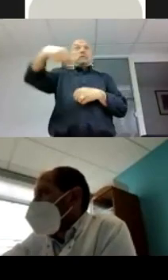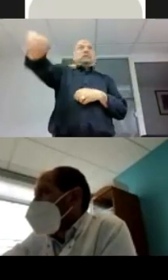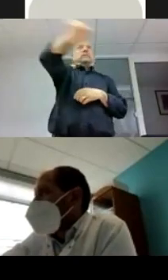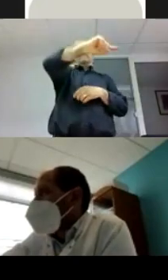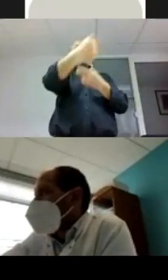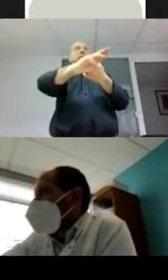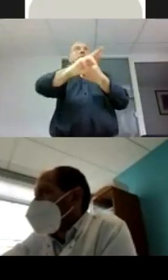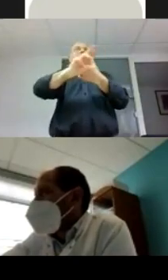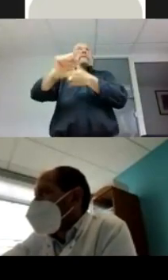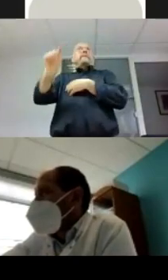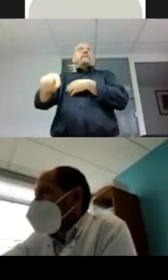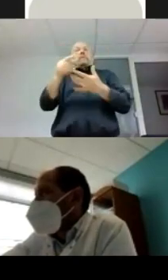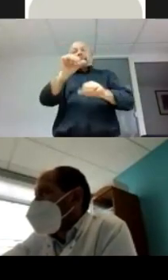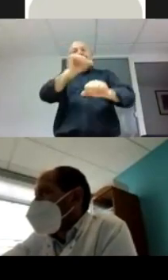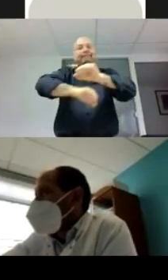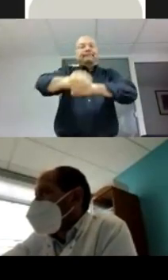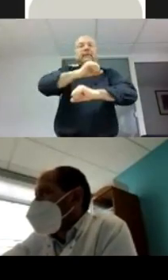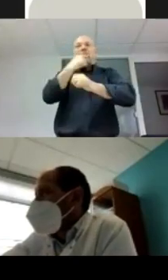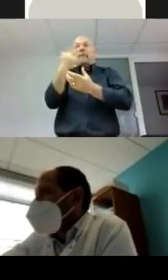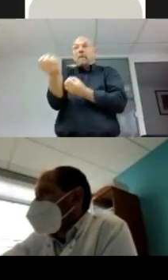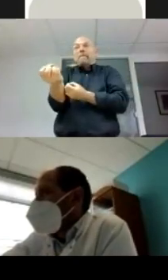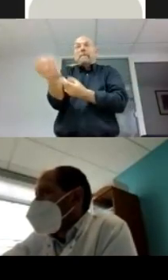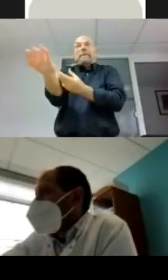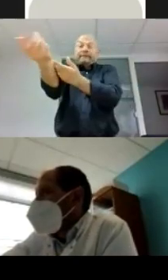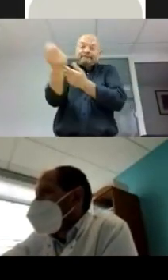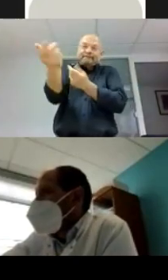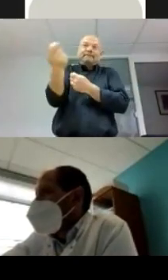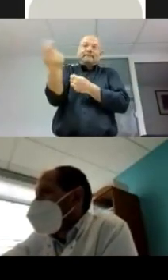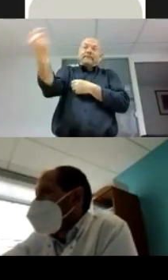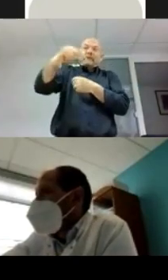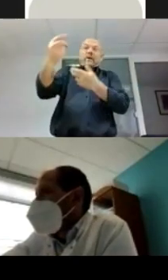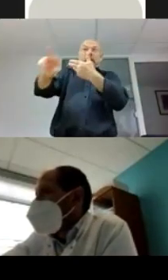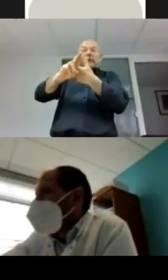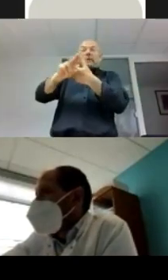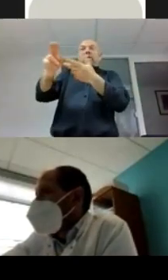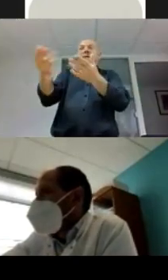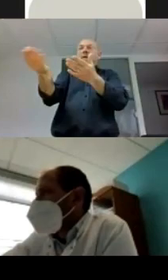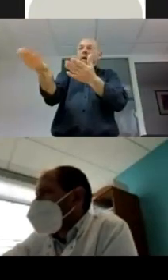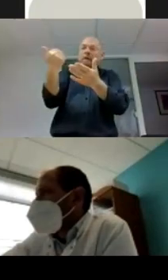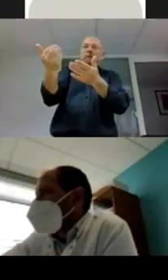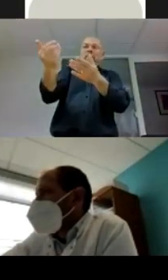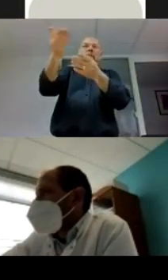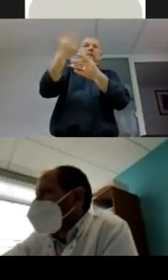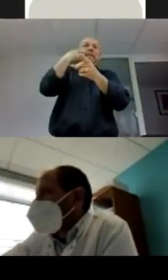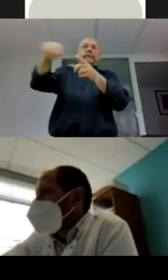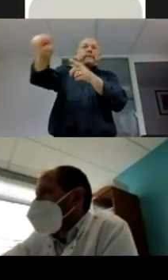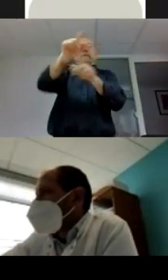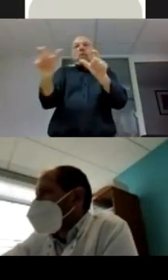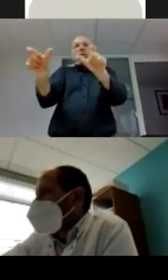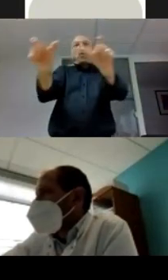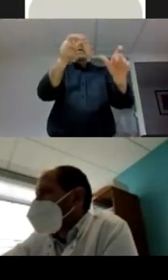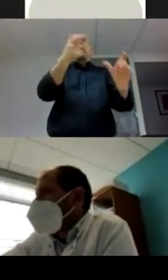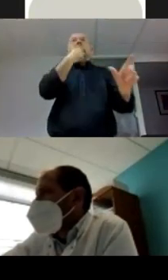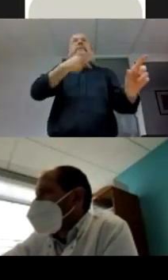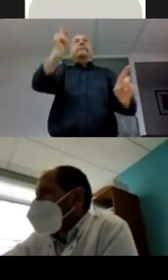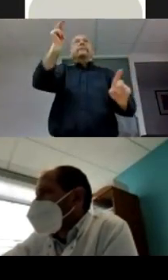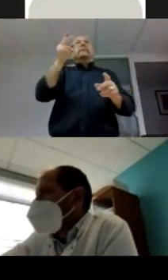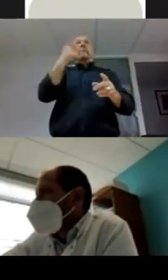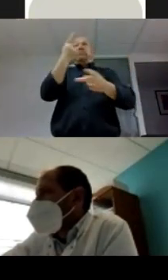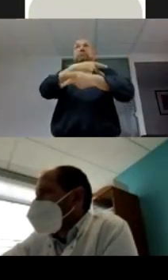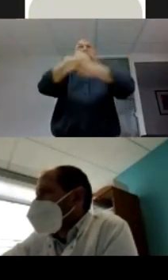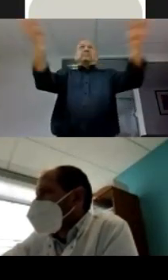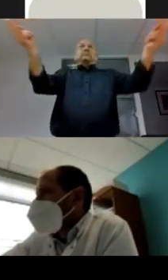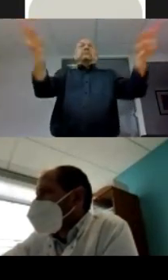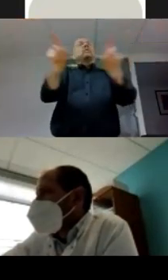ce dépistage. Il est donc prévu de mettre en place un plan d'action pour améliorer la communication autour